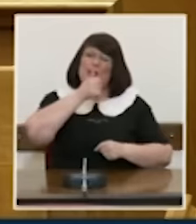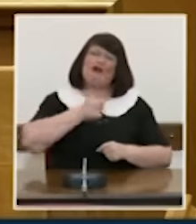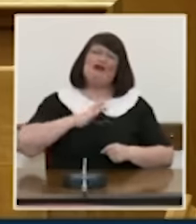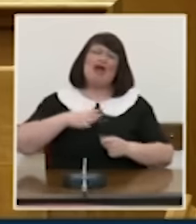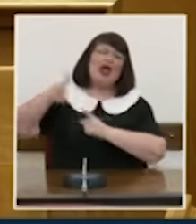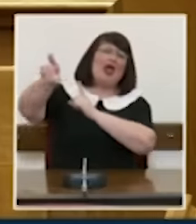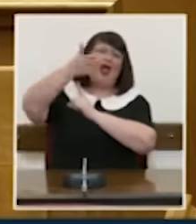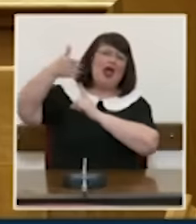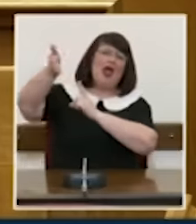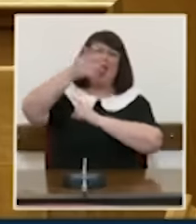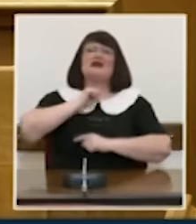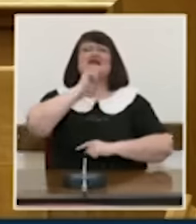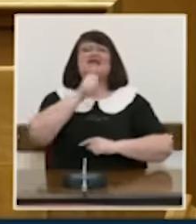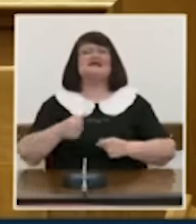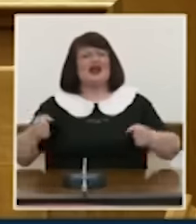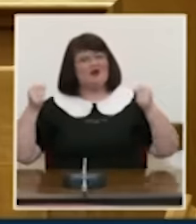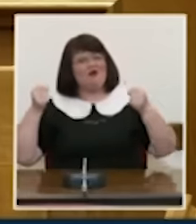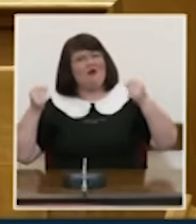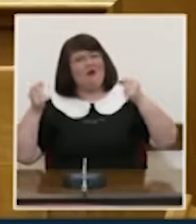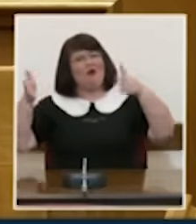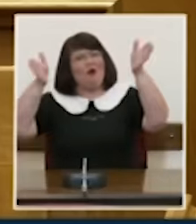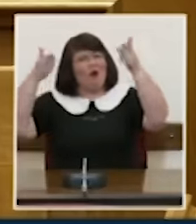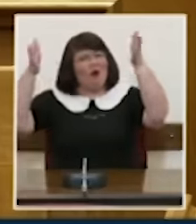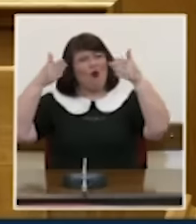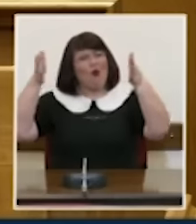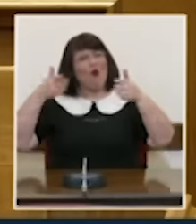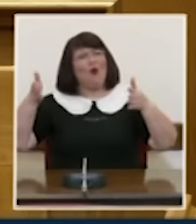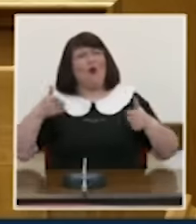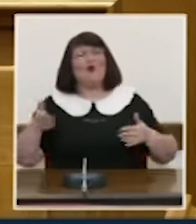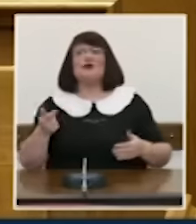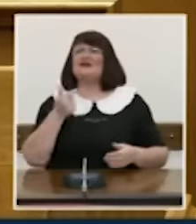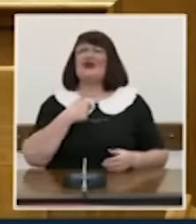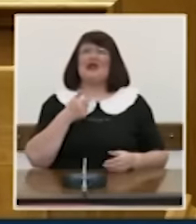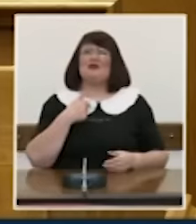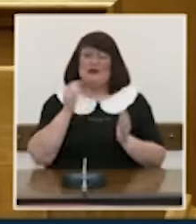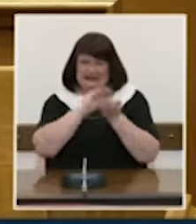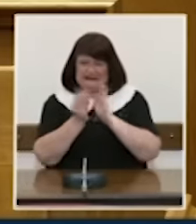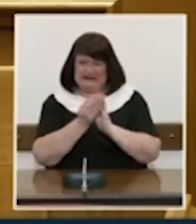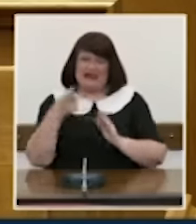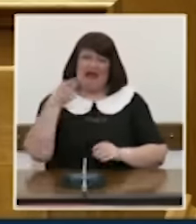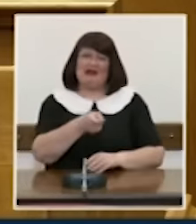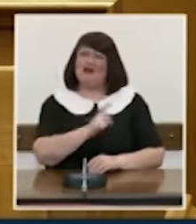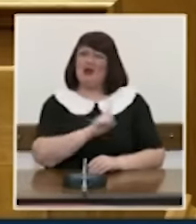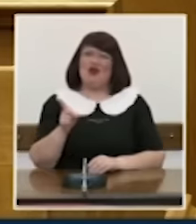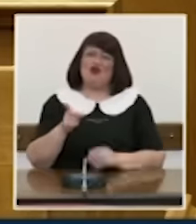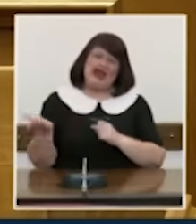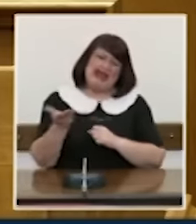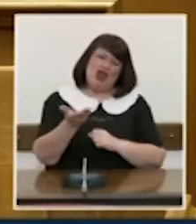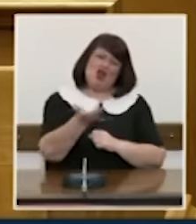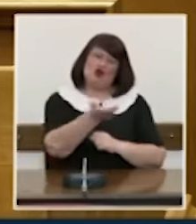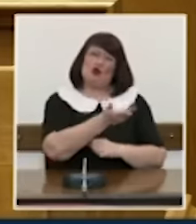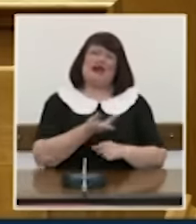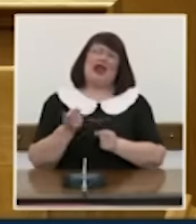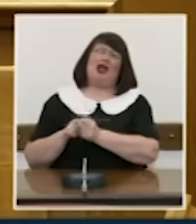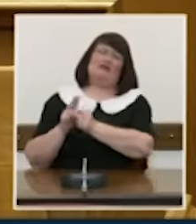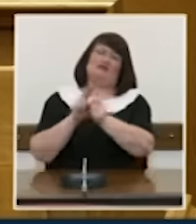στο Σύνταγμα. Γιατί εμείς δεν δεχόμαστε να γίνουμε συνένοχοι στο έγκλημα, στη γενοκτονία που ήδη